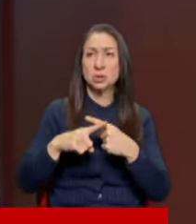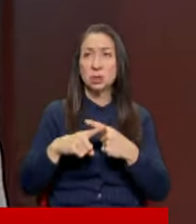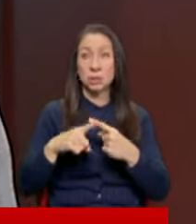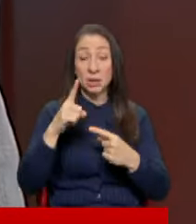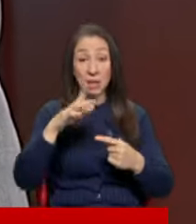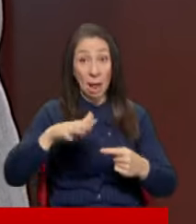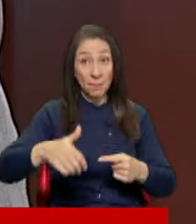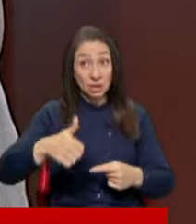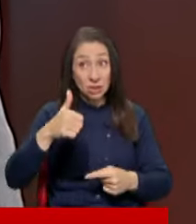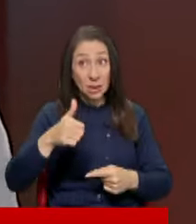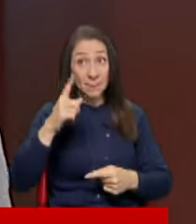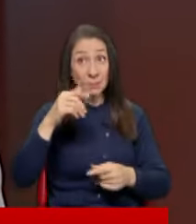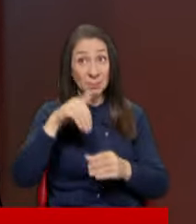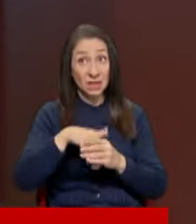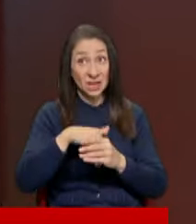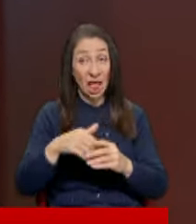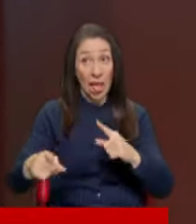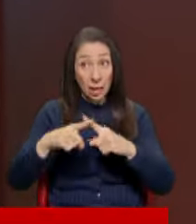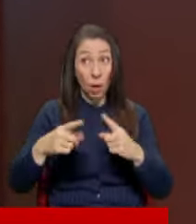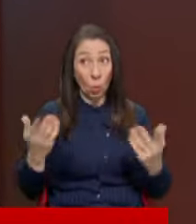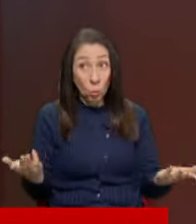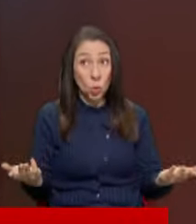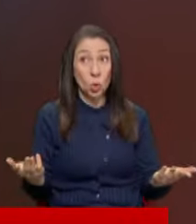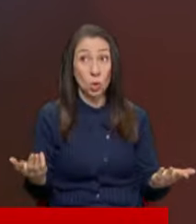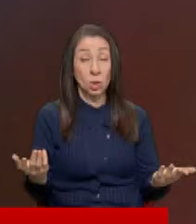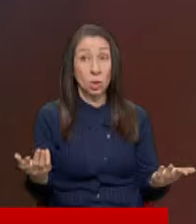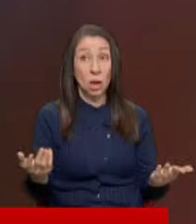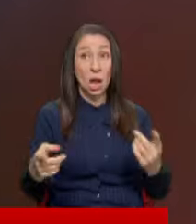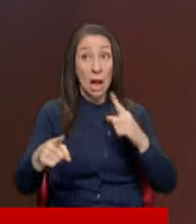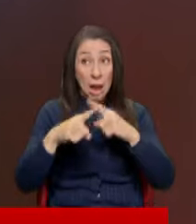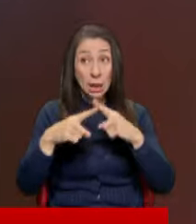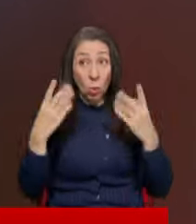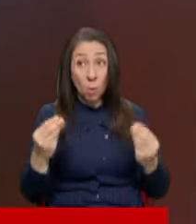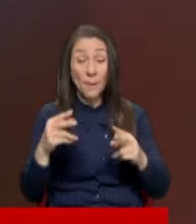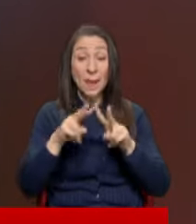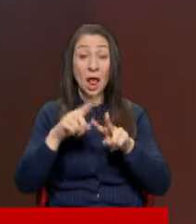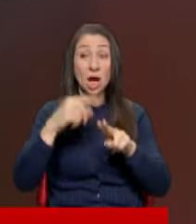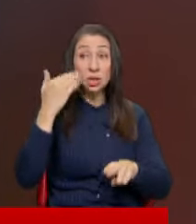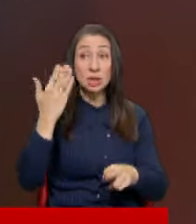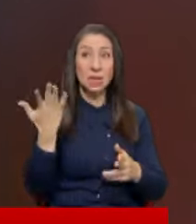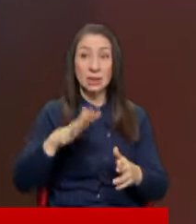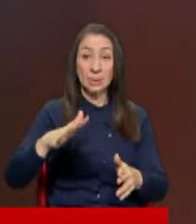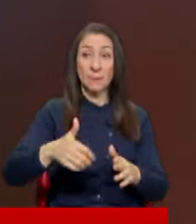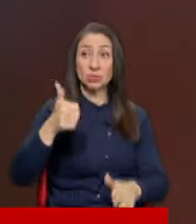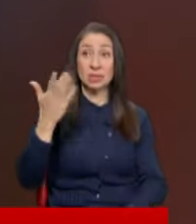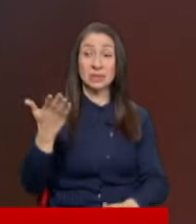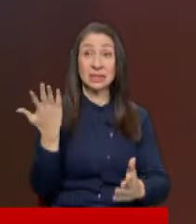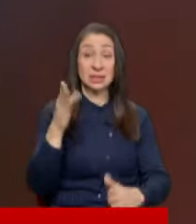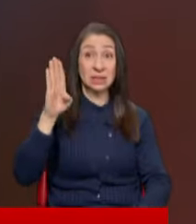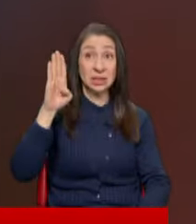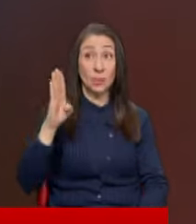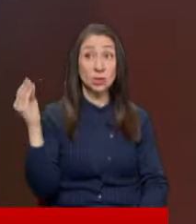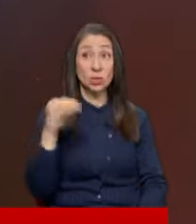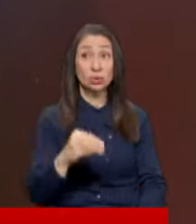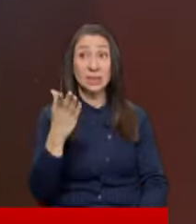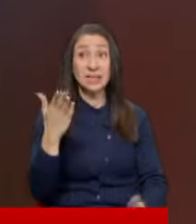bir partinin genel başkanı bir milletvekilini engeller mi ya engeller mi Meral Akşener Sen nasıl bir genel başkansın nasıl bir demokrasi